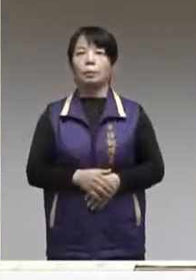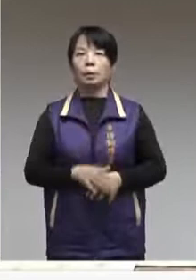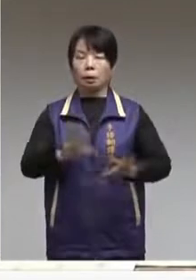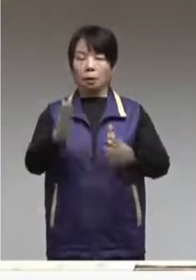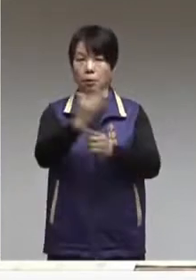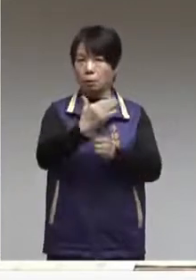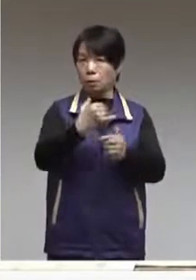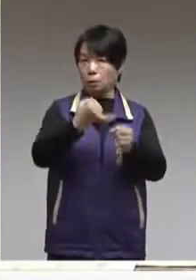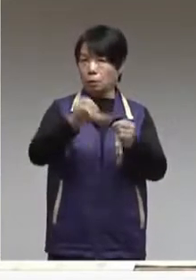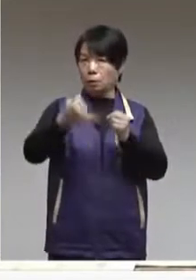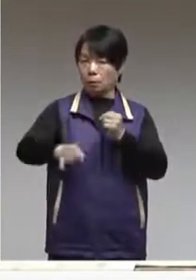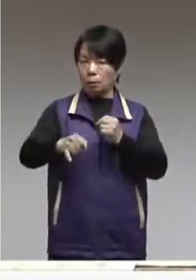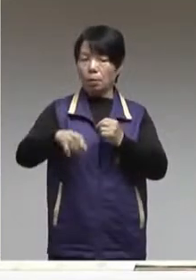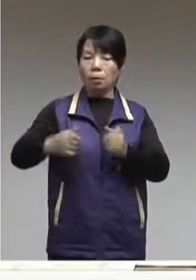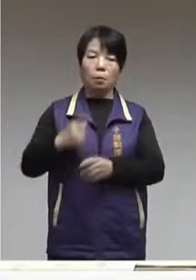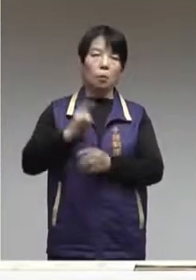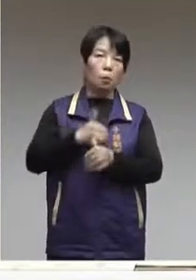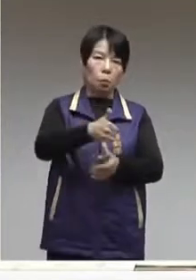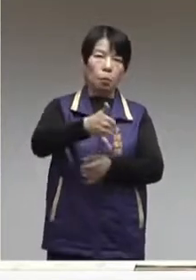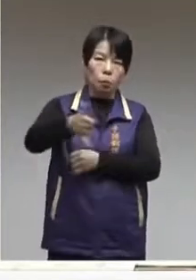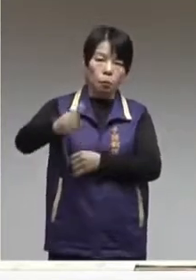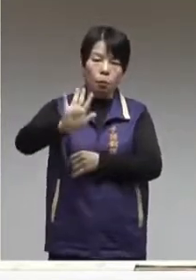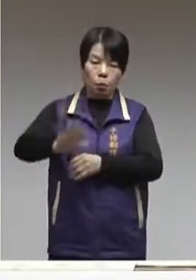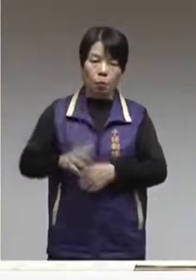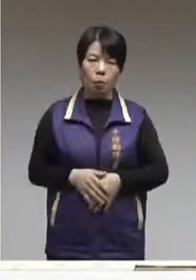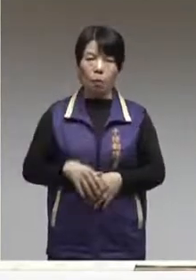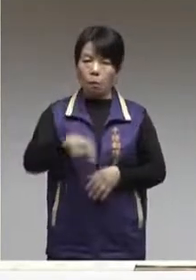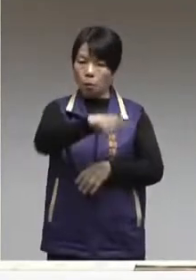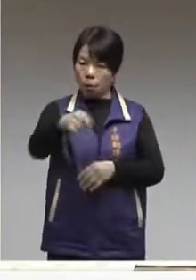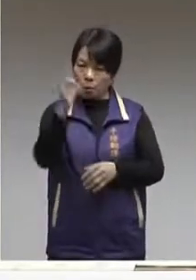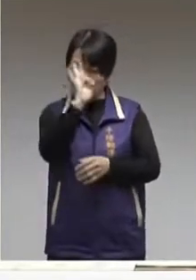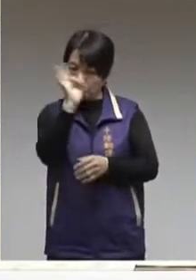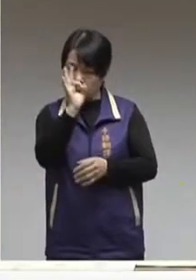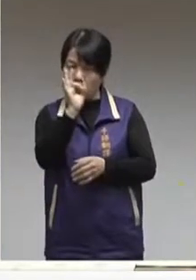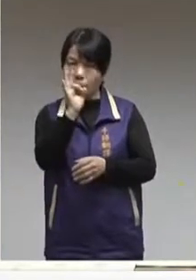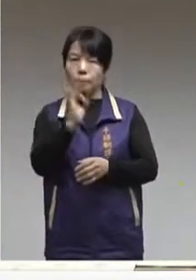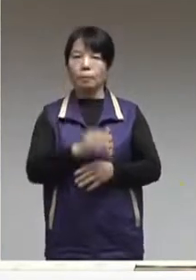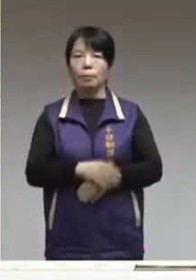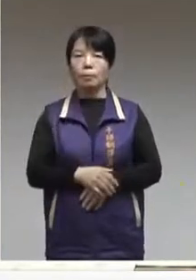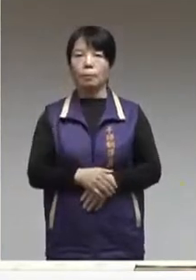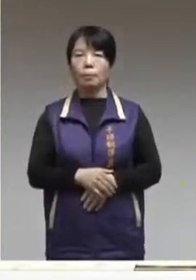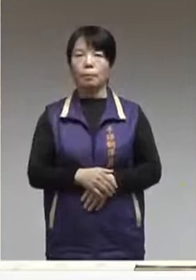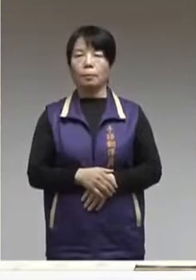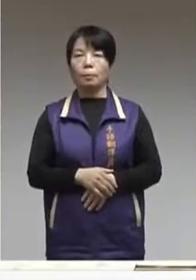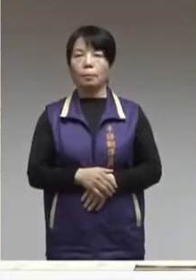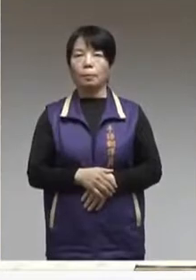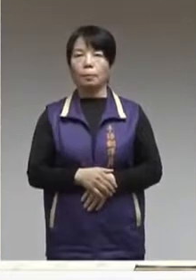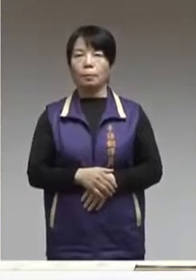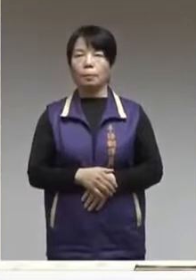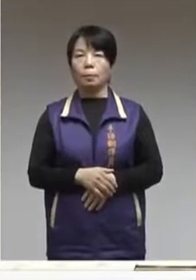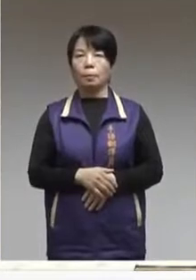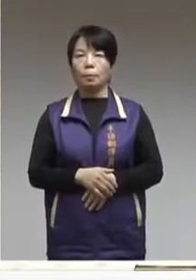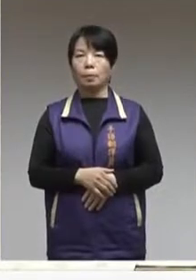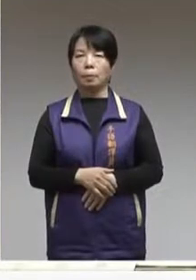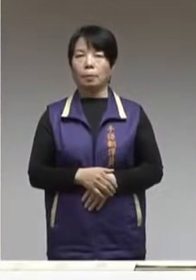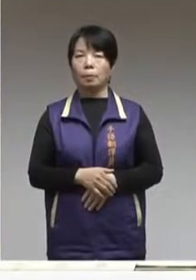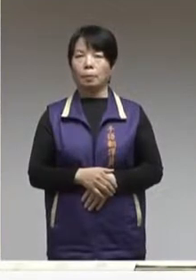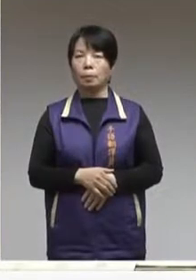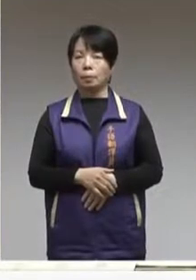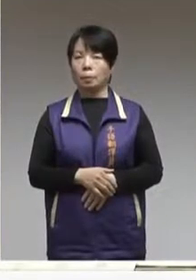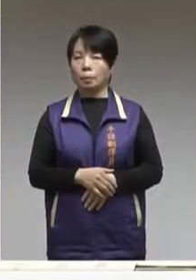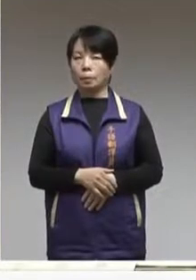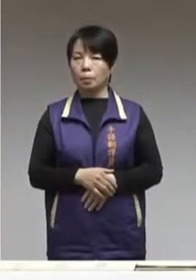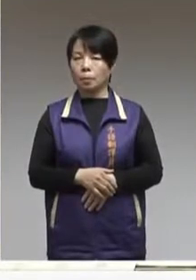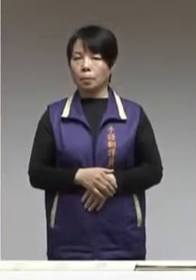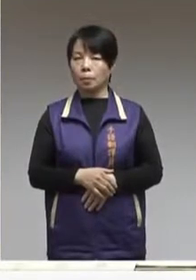在旗津活动的这个部分来加强，大家来找找看、哦、因为用这个 history taking 叫